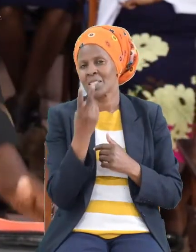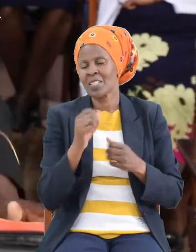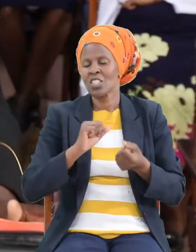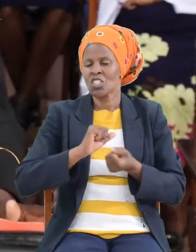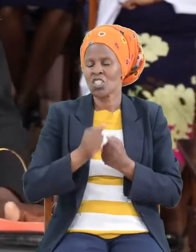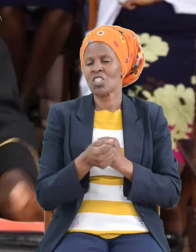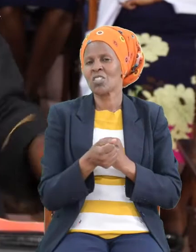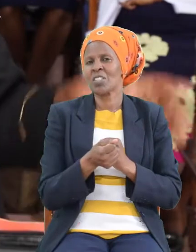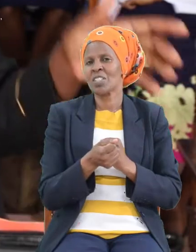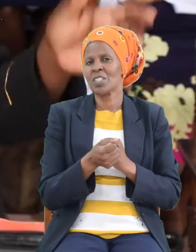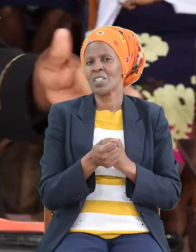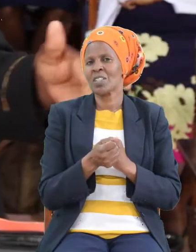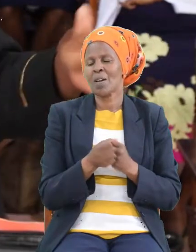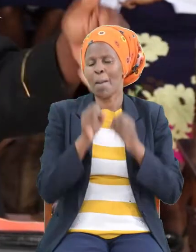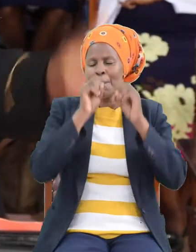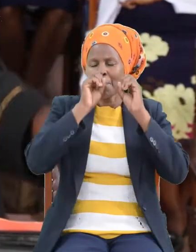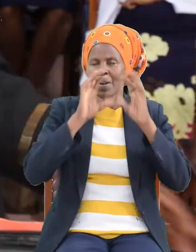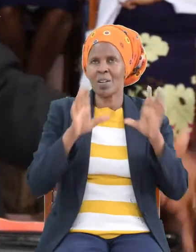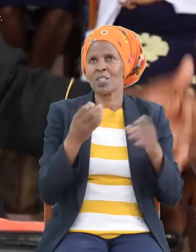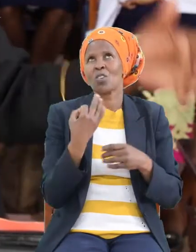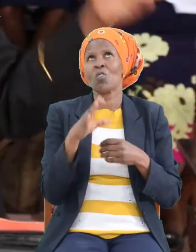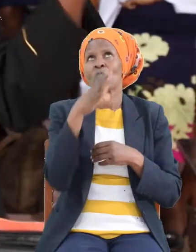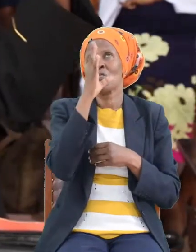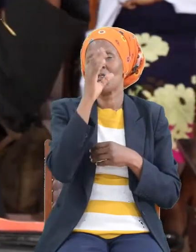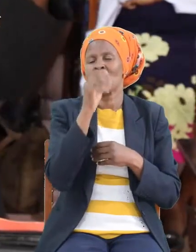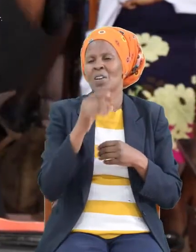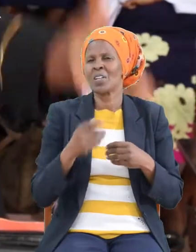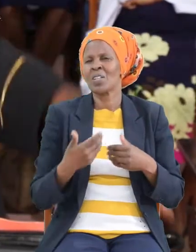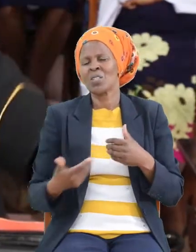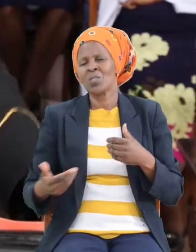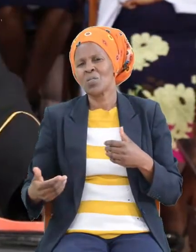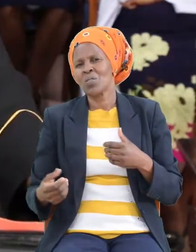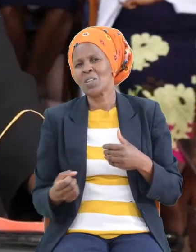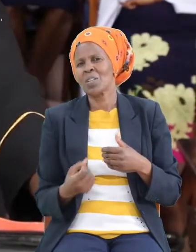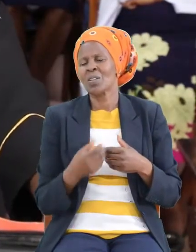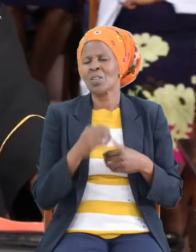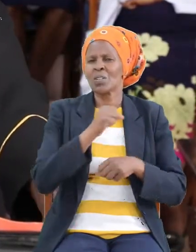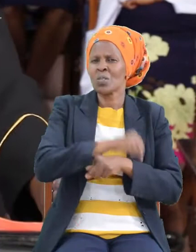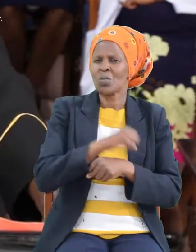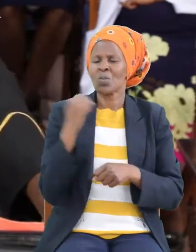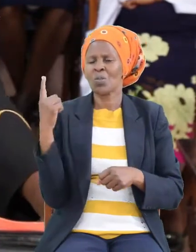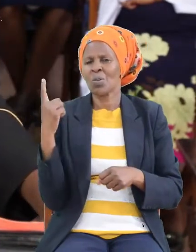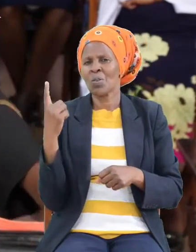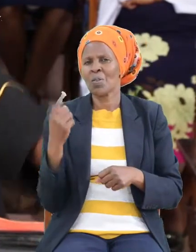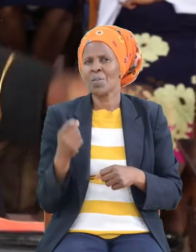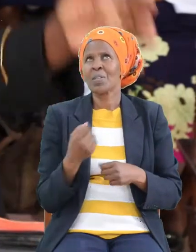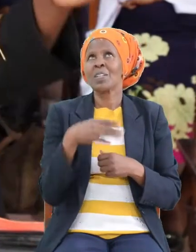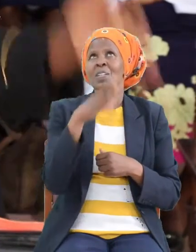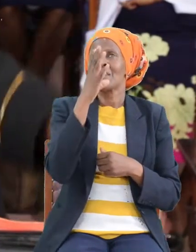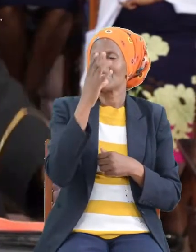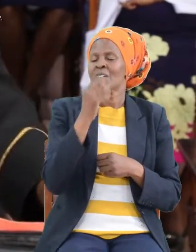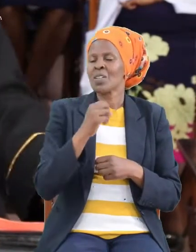yakibadilika. Na tunaona baraka za Mungu. Watoto ambao hawakuweza kwenda shule, tunawaona wakienda shule kwa sababu